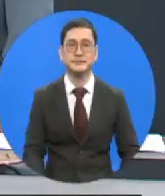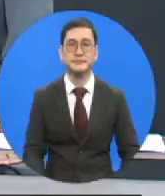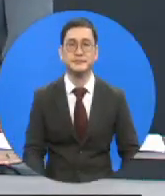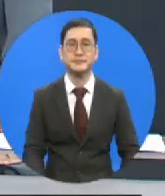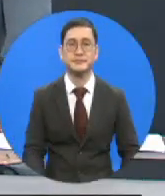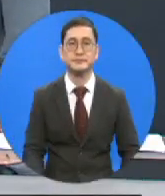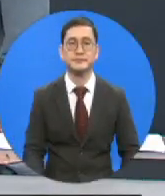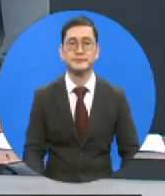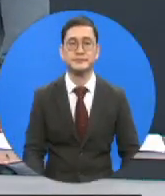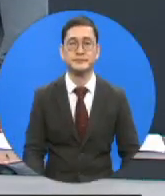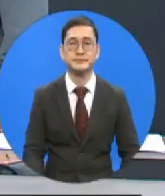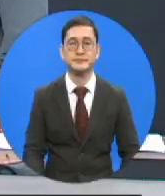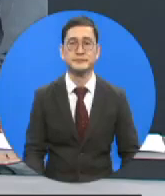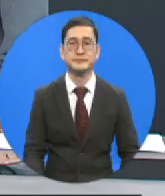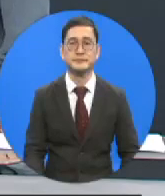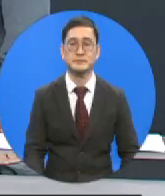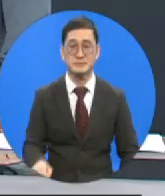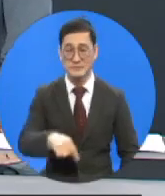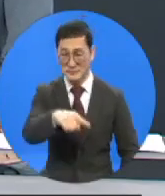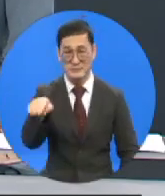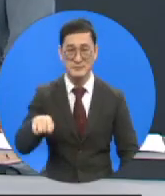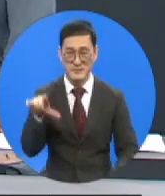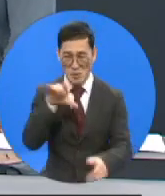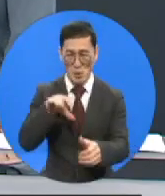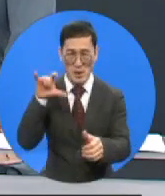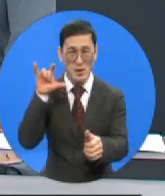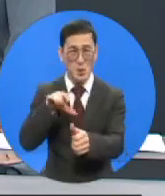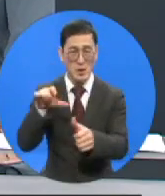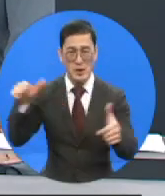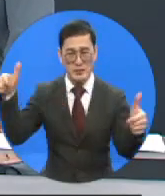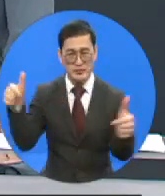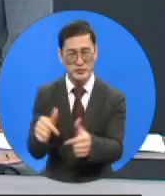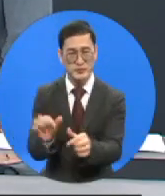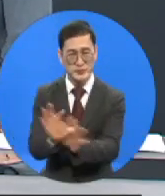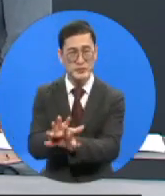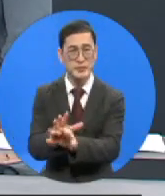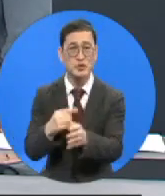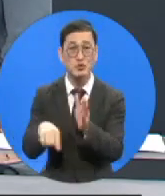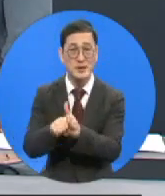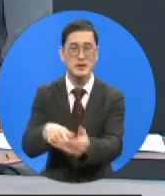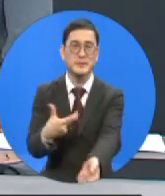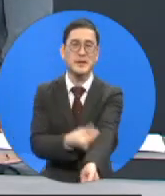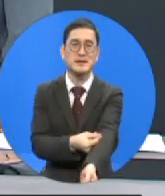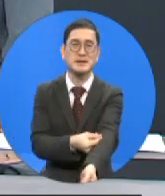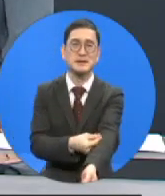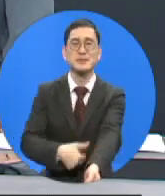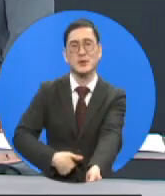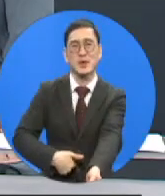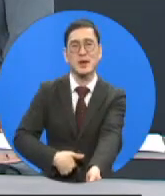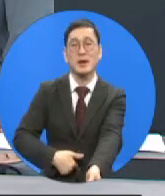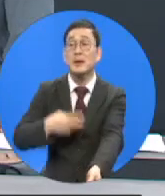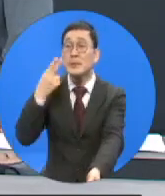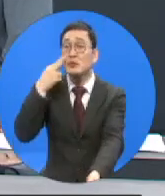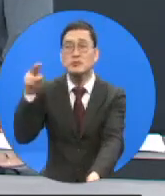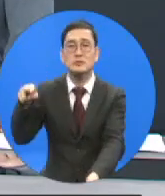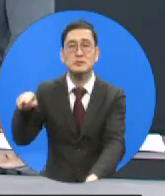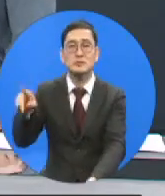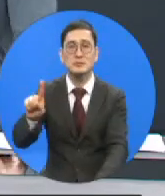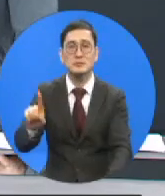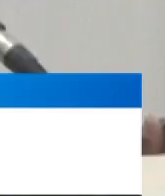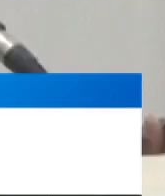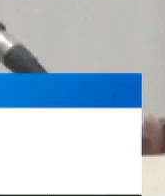끝낼 수 있는 방법은 백신 아닐까 싶은데 미국에서는 백신 접종이 시작됐습니다. 첫 백신 접종자 목소리 들어보시겠습니다.